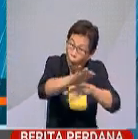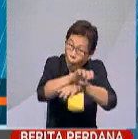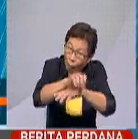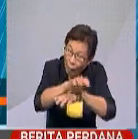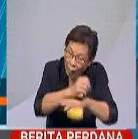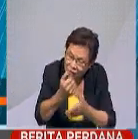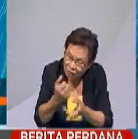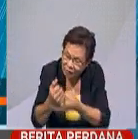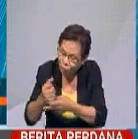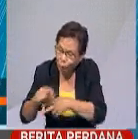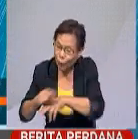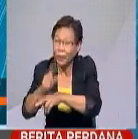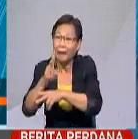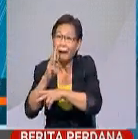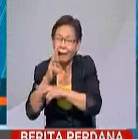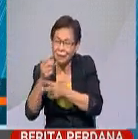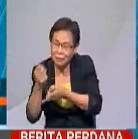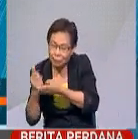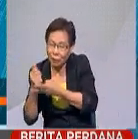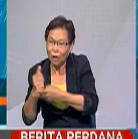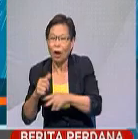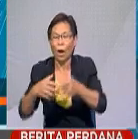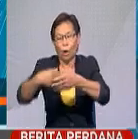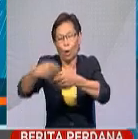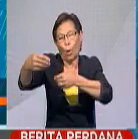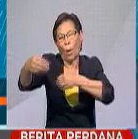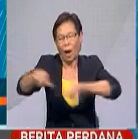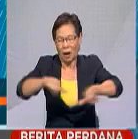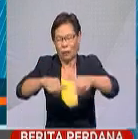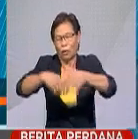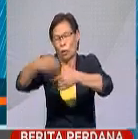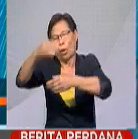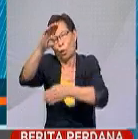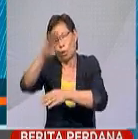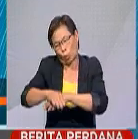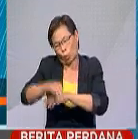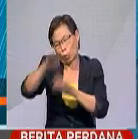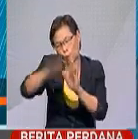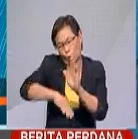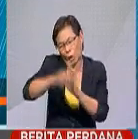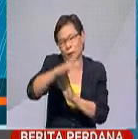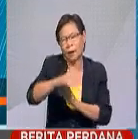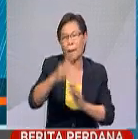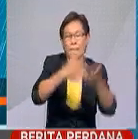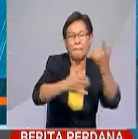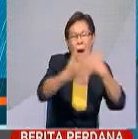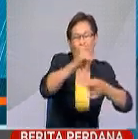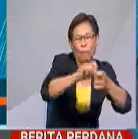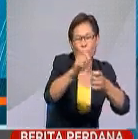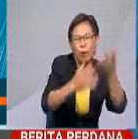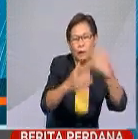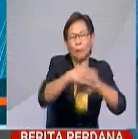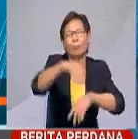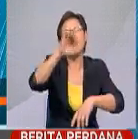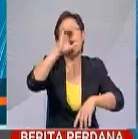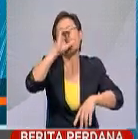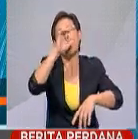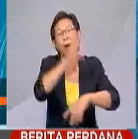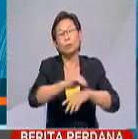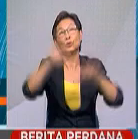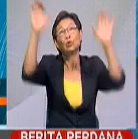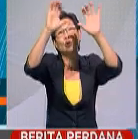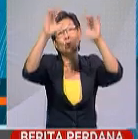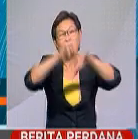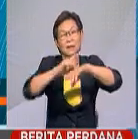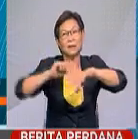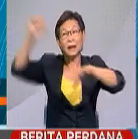untuk menjimatkan penggunaan air, kurangkan aktiviti luar, tidak membuat pembakaran terbuka dan minum air secukupnya. Keadaan cuaca semasa